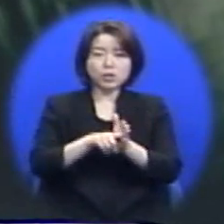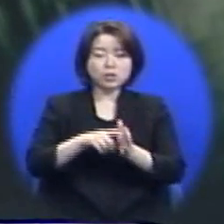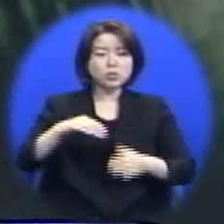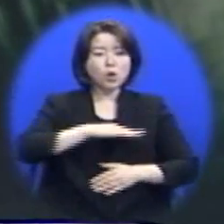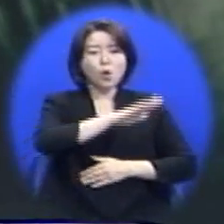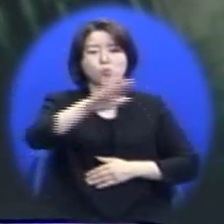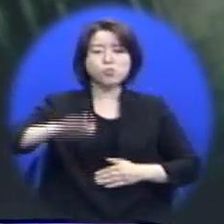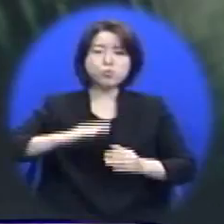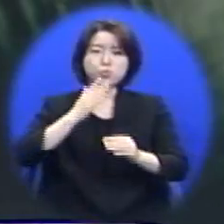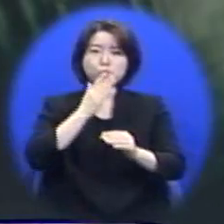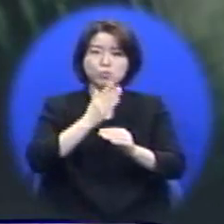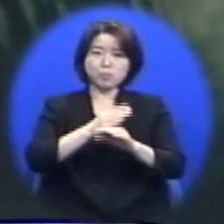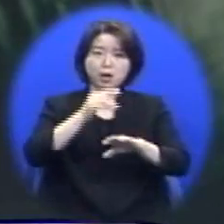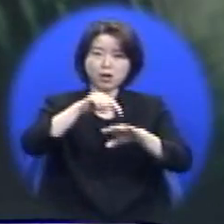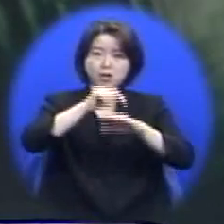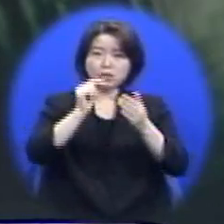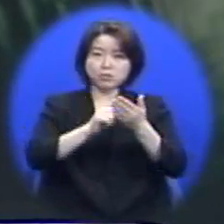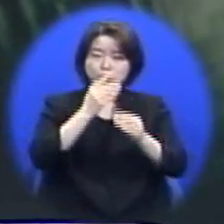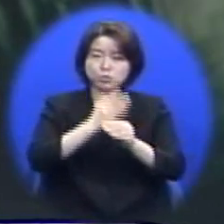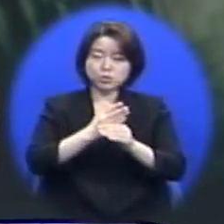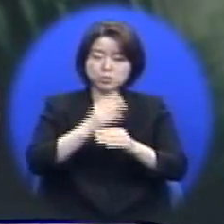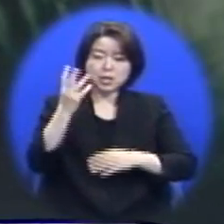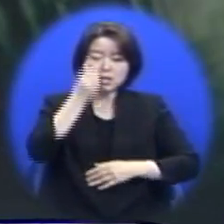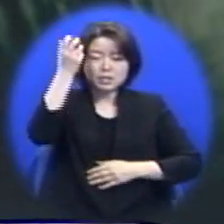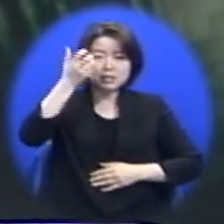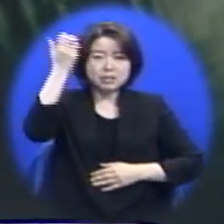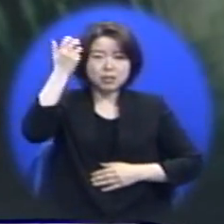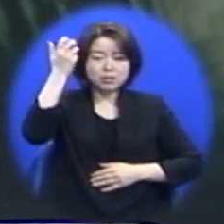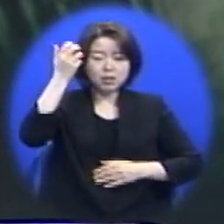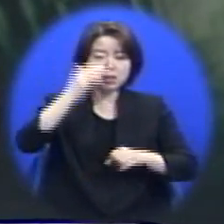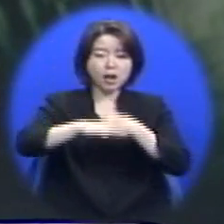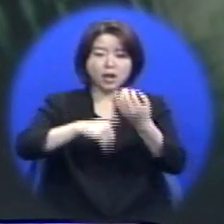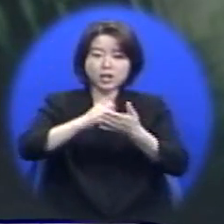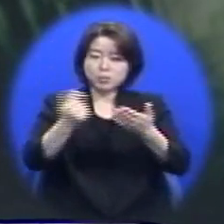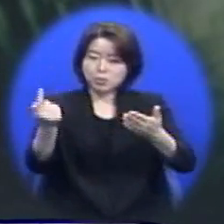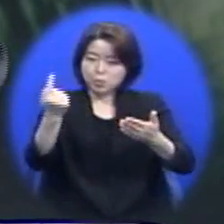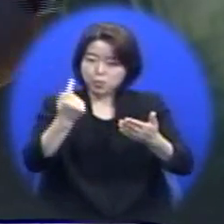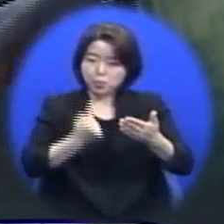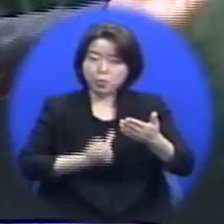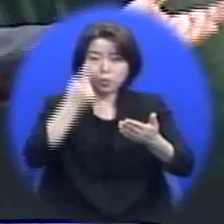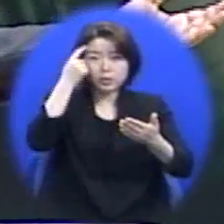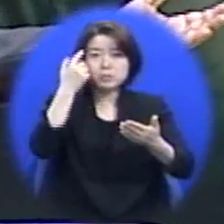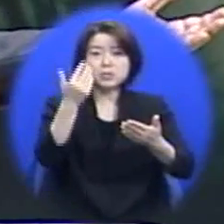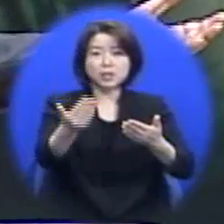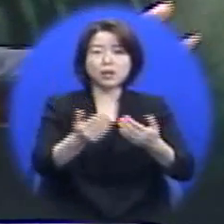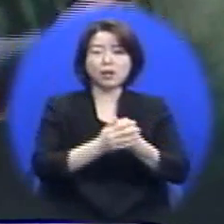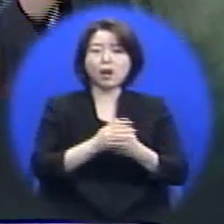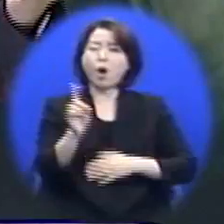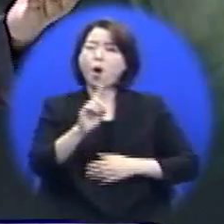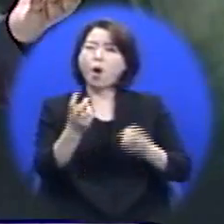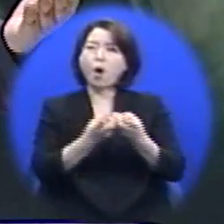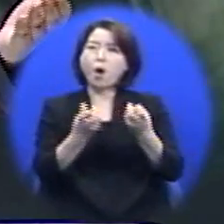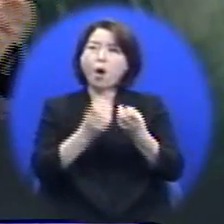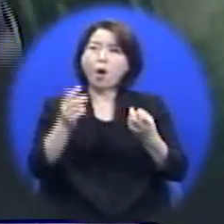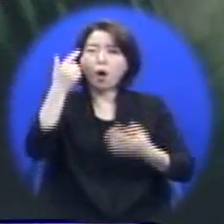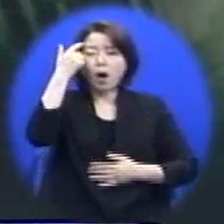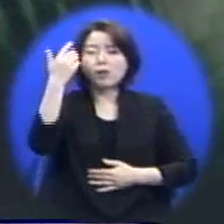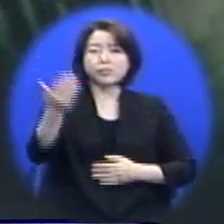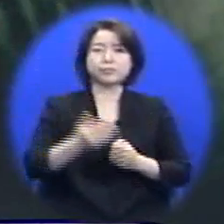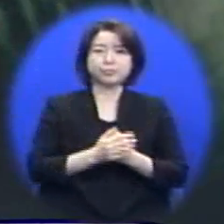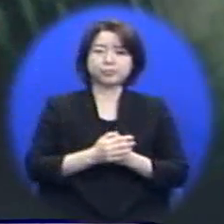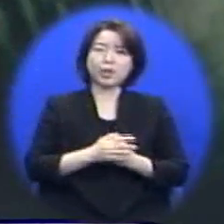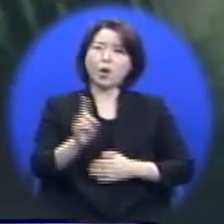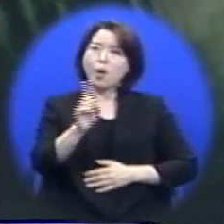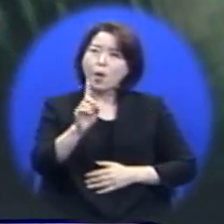마음의 중심에 성령 하나님으로 들어오시냐 말. 아니 이거 어떻게 하시려고 하시는 거예요? 하나님 도대체